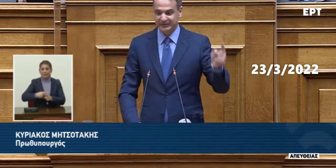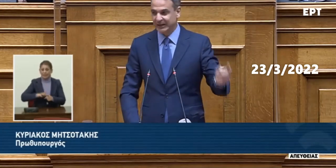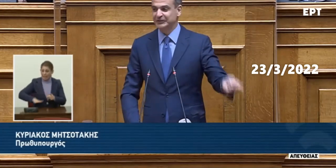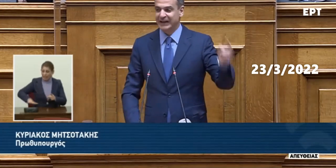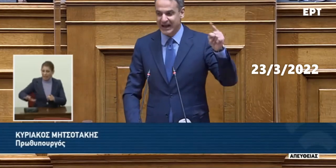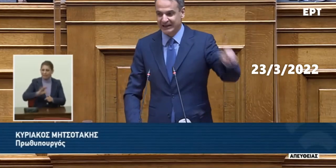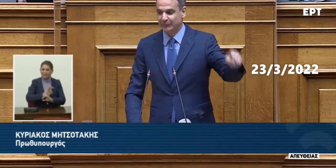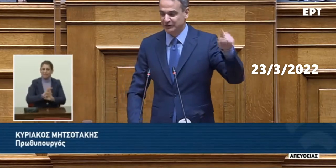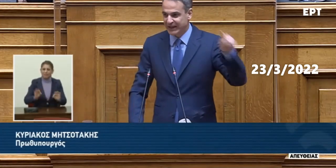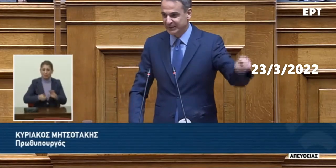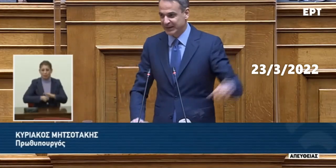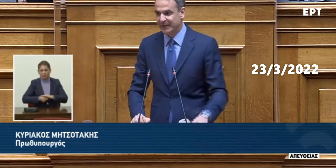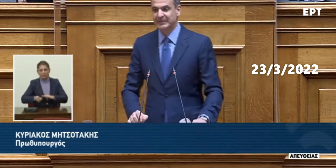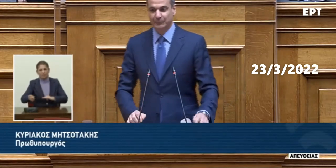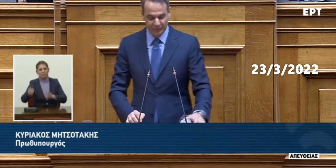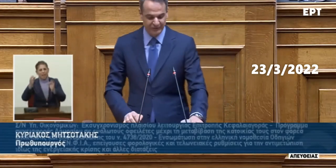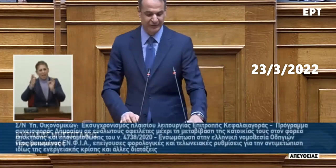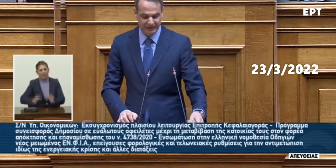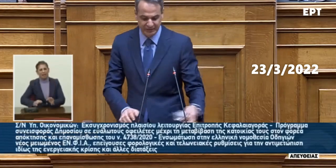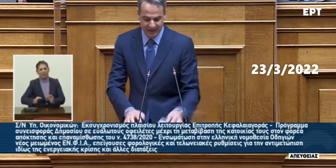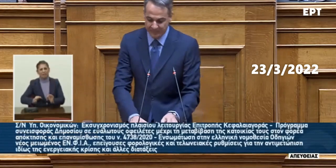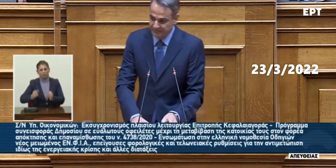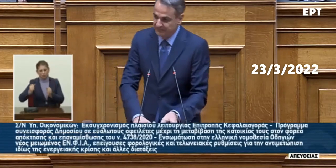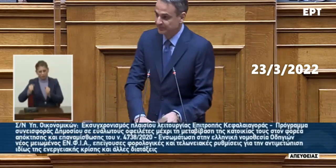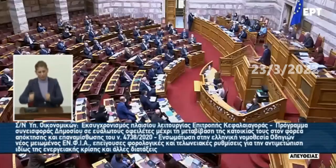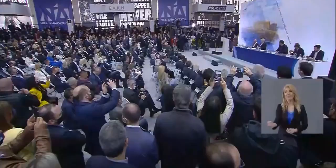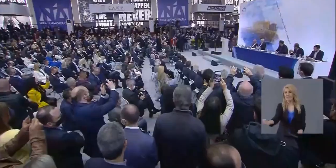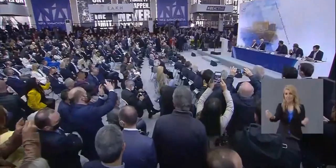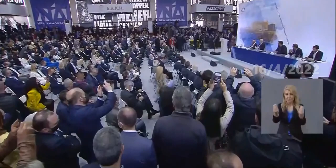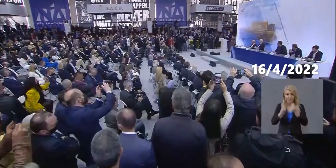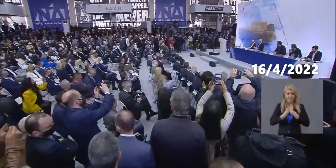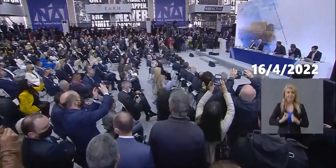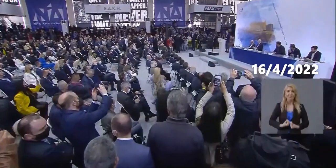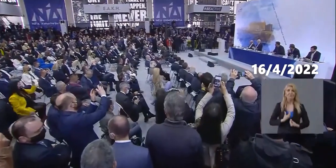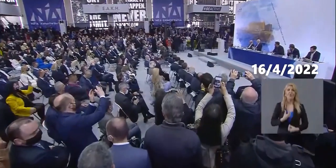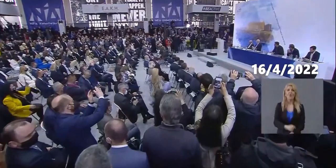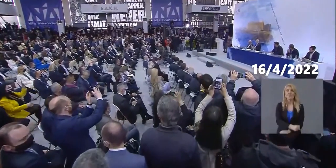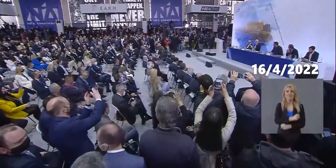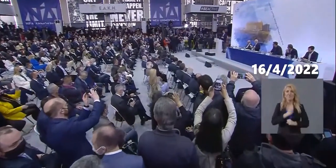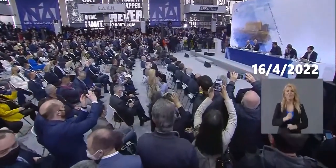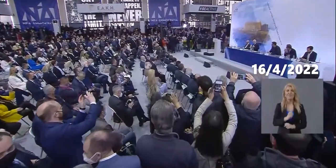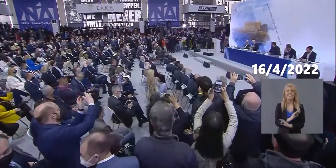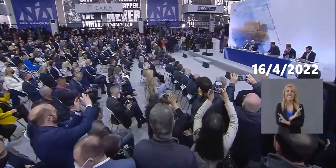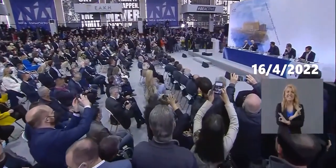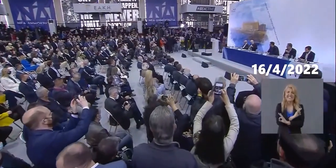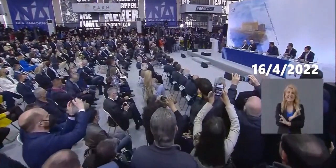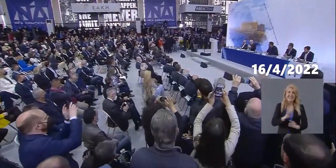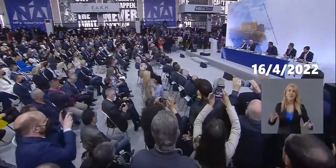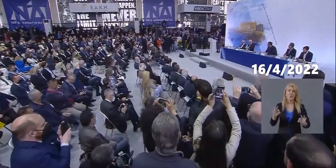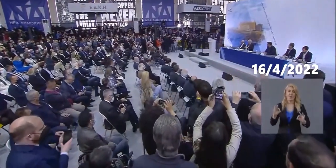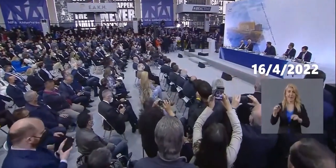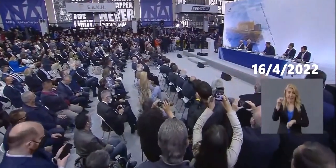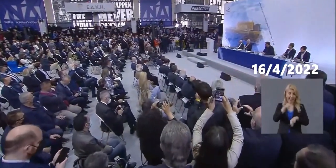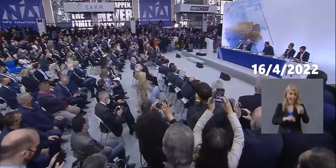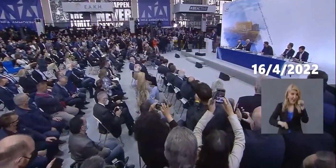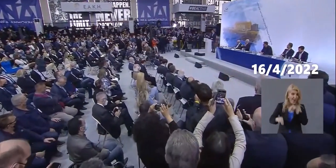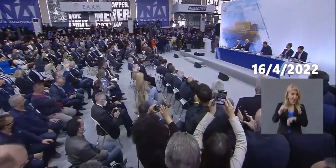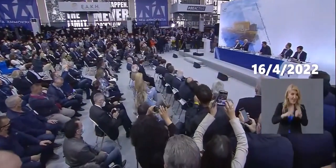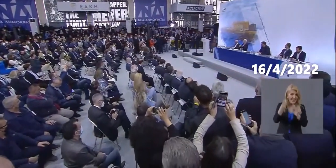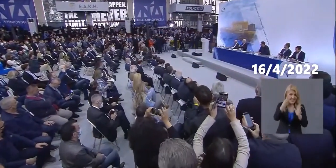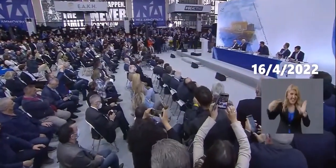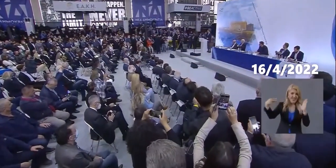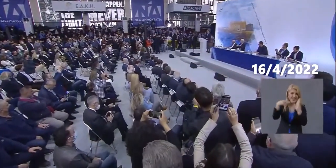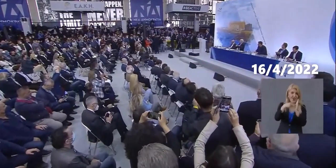θα σας επιστρέψει ακριβώς τα έδρανα που βρίσκεται και σήμερα. Στις εκλογές του 2023, με τη δικιά